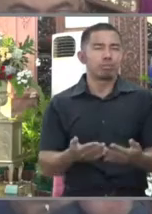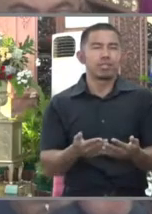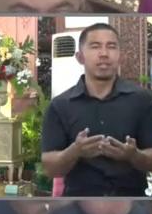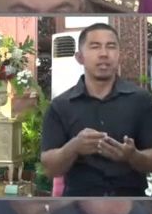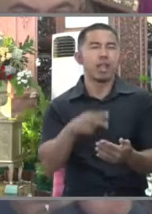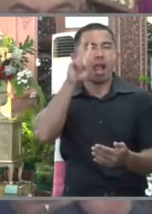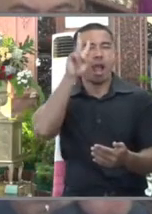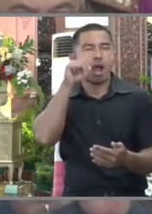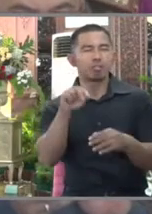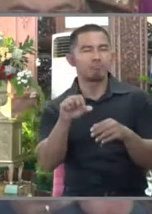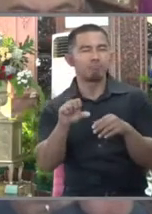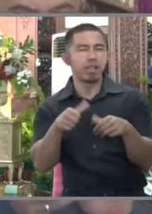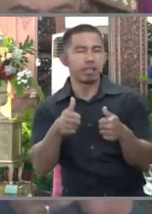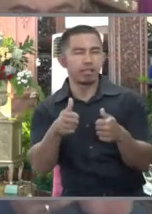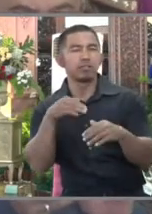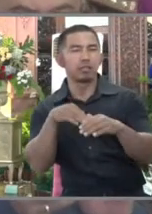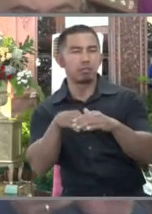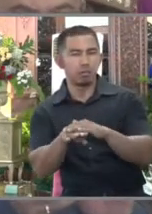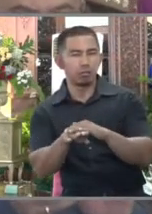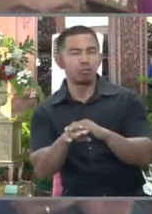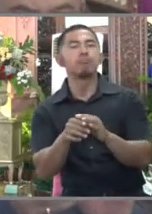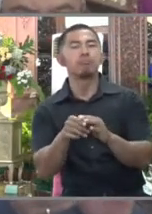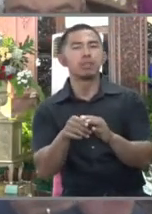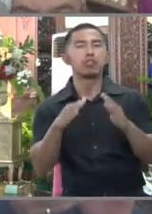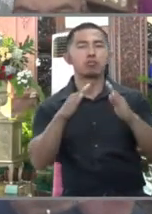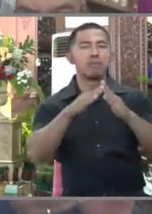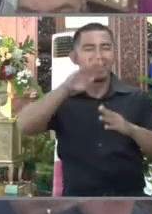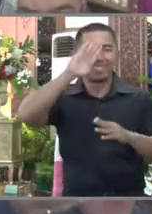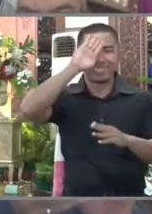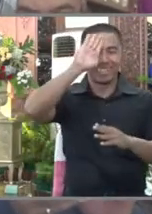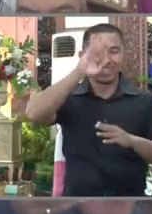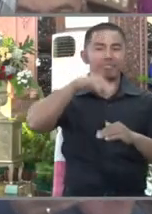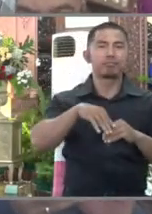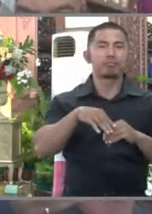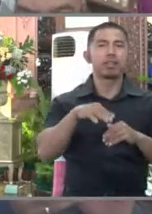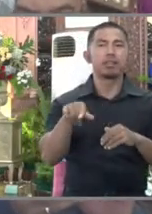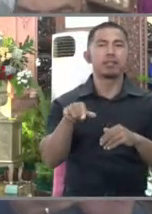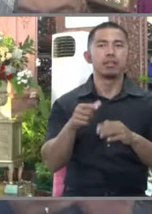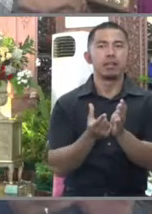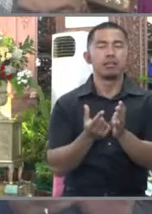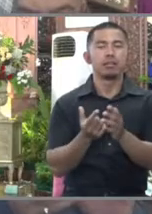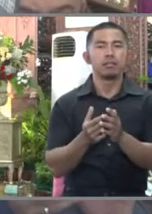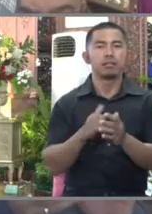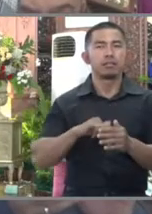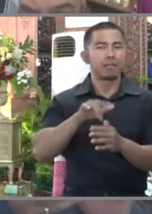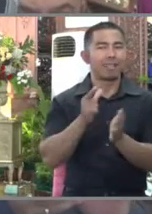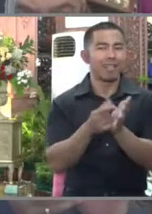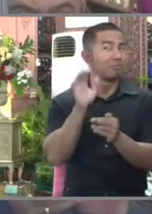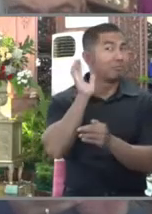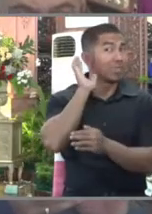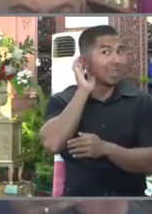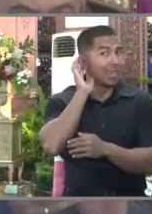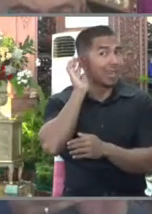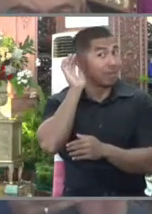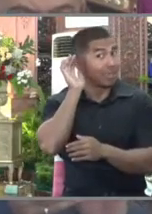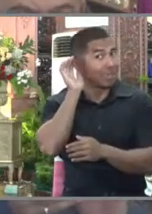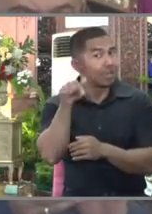kita benahi, termasuk dalam hal ini rumah sakit. Kami tadi juga mendengar